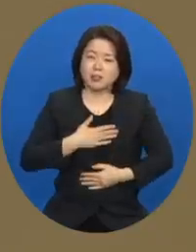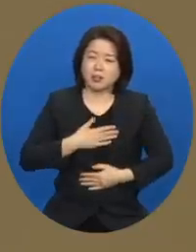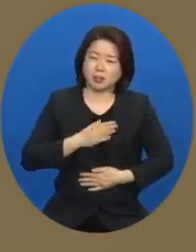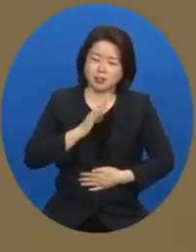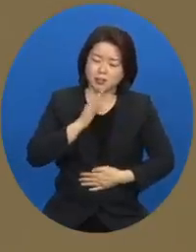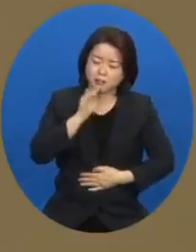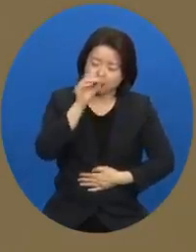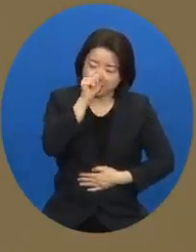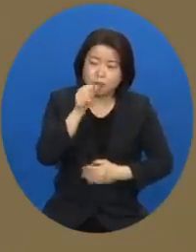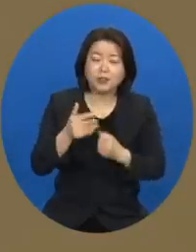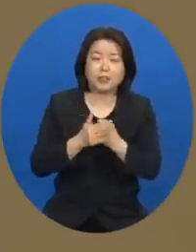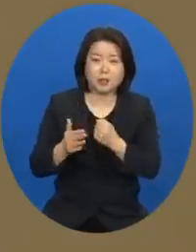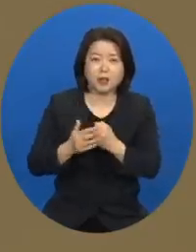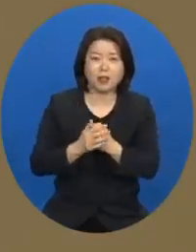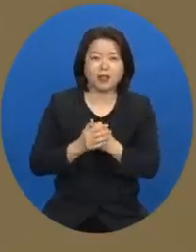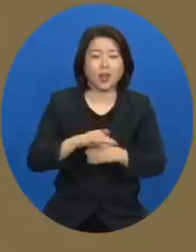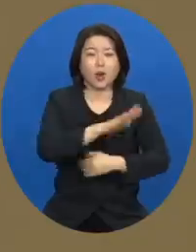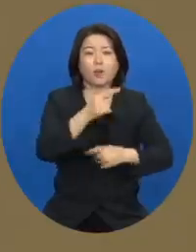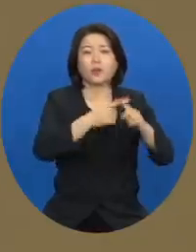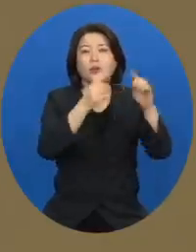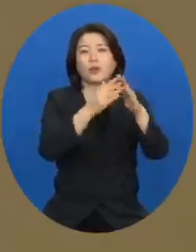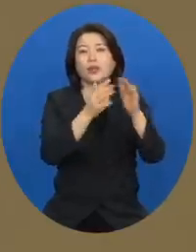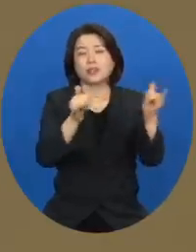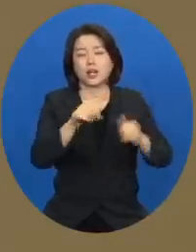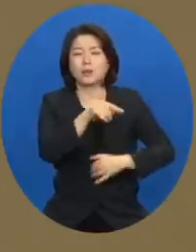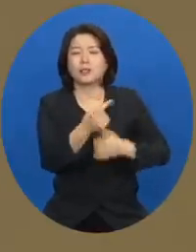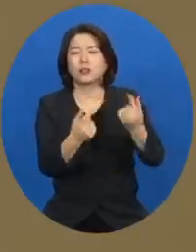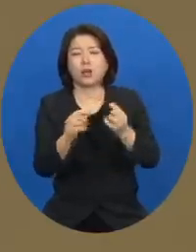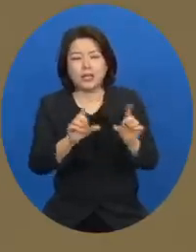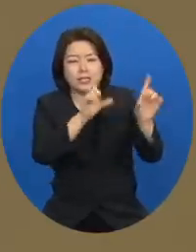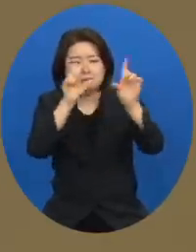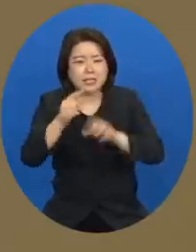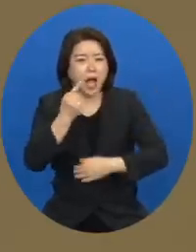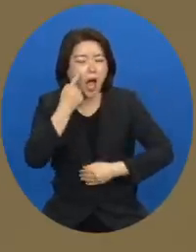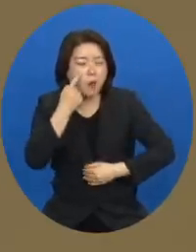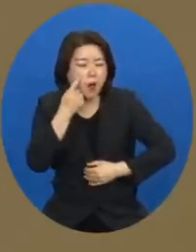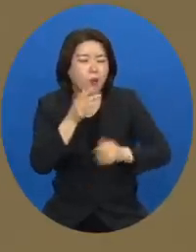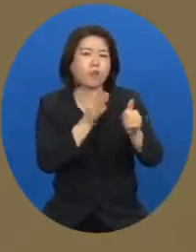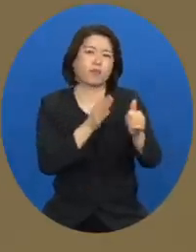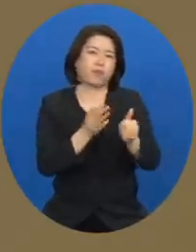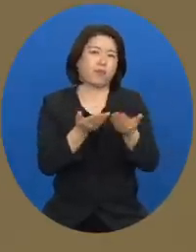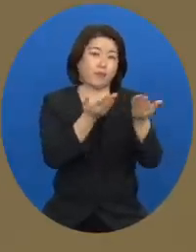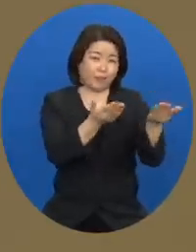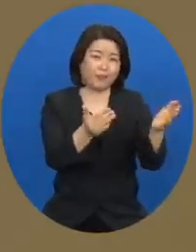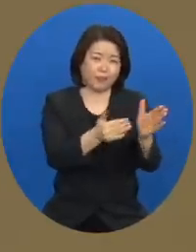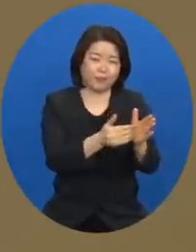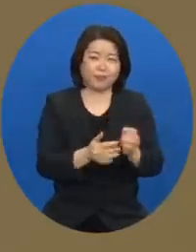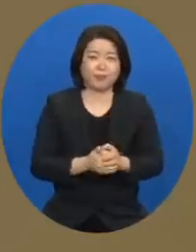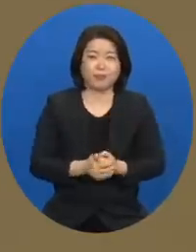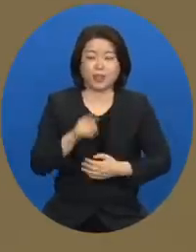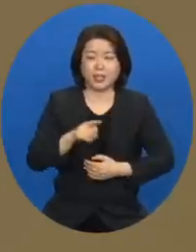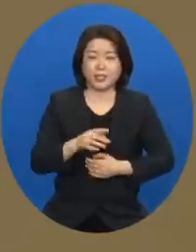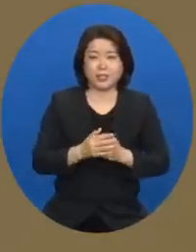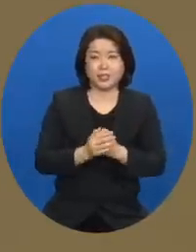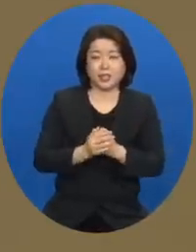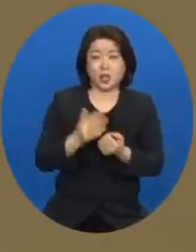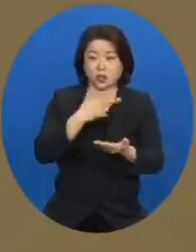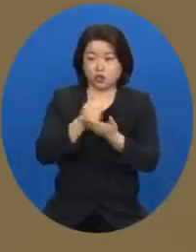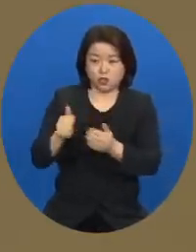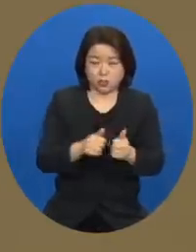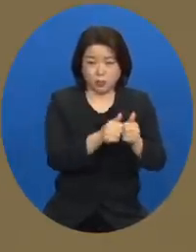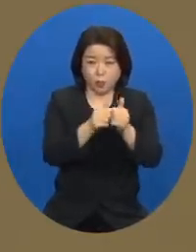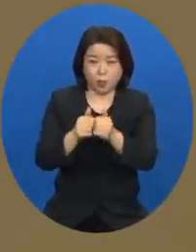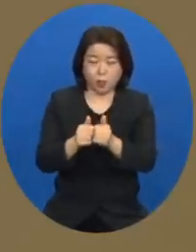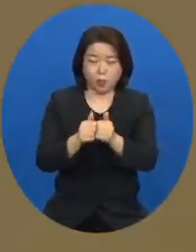좋으니까 우리 교우들에게 꼭 그렇게 살아보시라고 권해드렸습니다. 이 위즈데이 주일